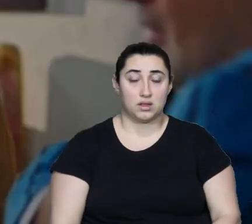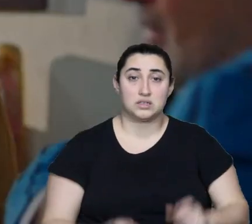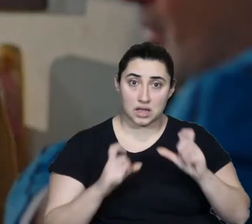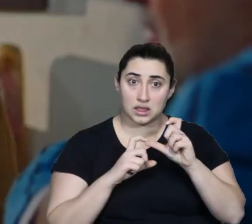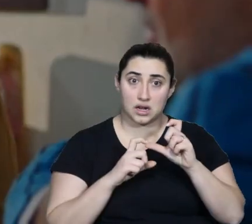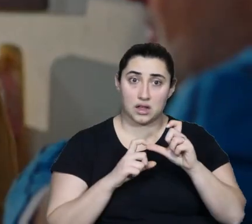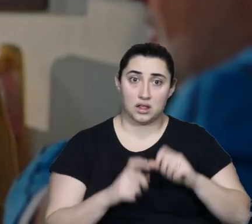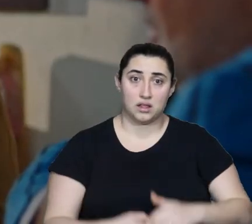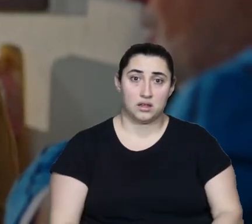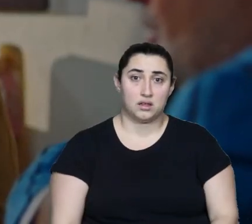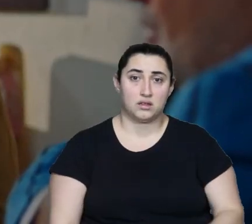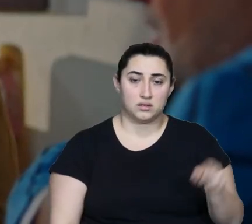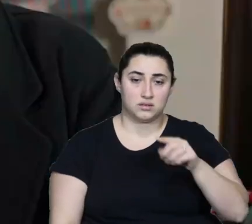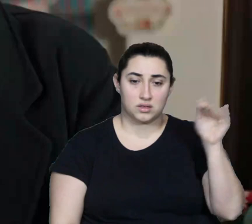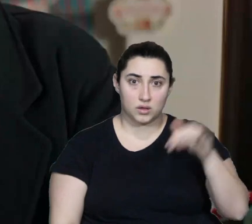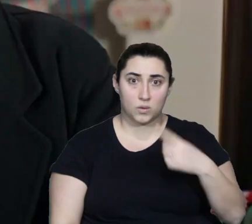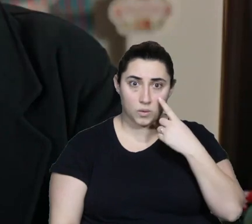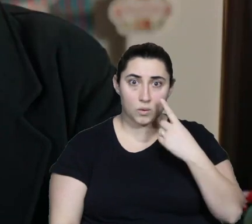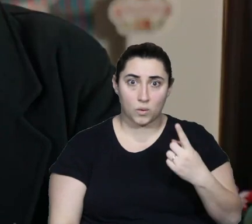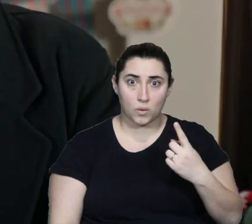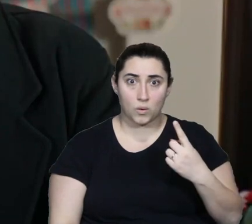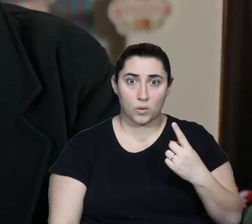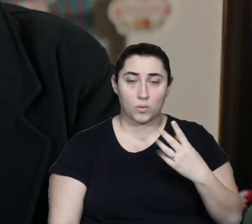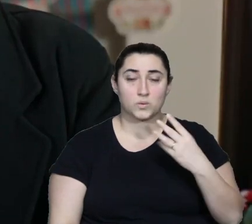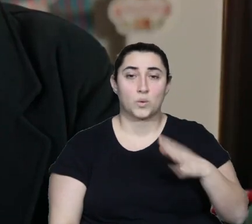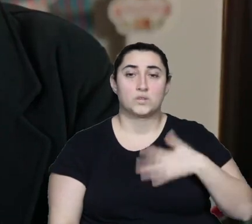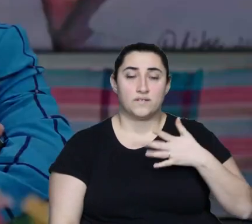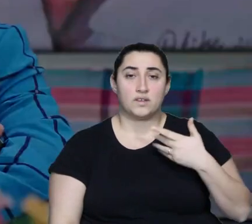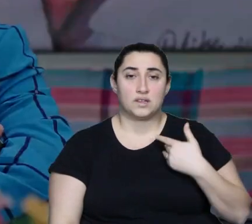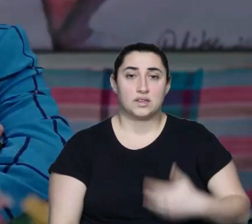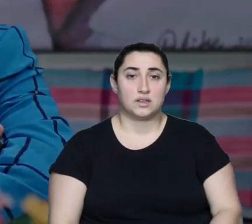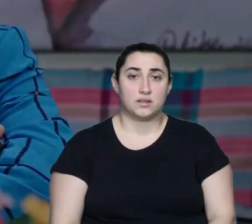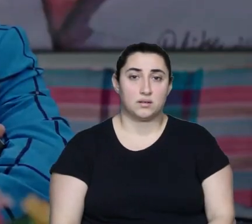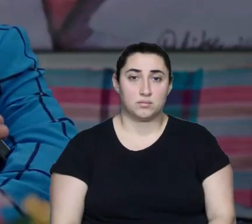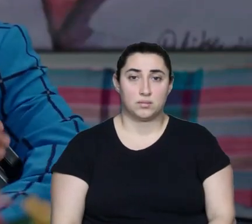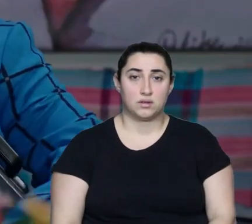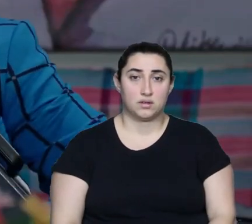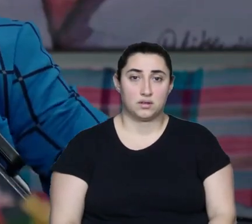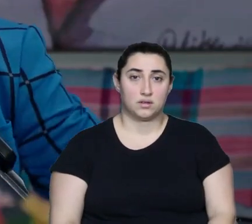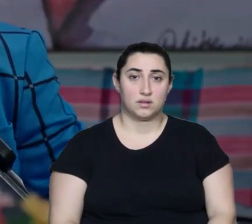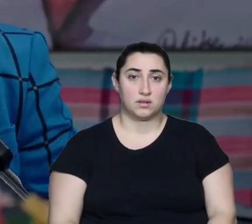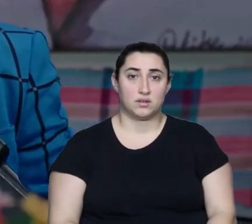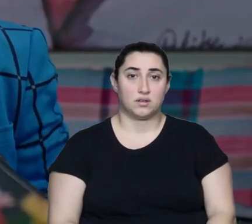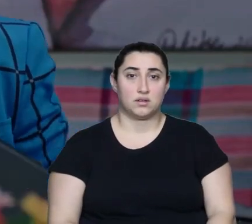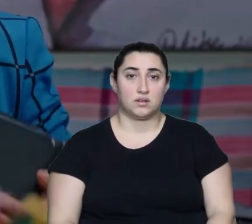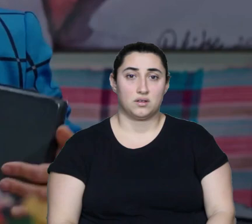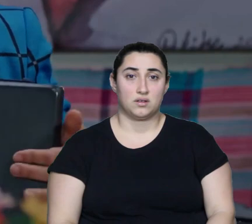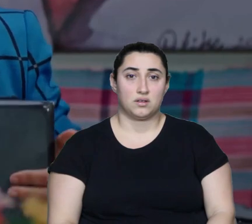Santral. Sizi burada görmek ne büyük şeref. Vallahi Allah